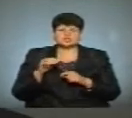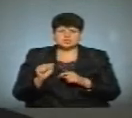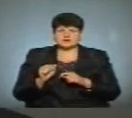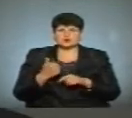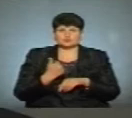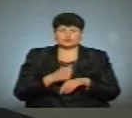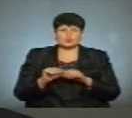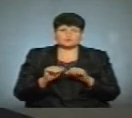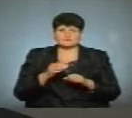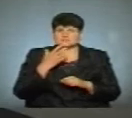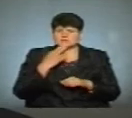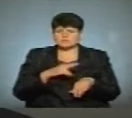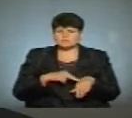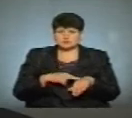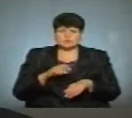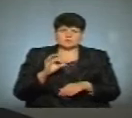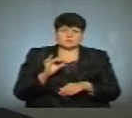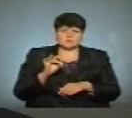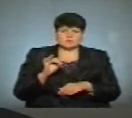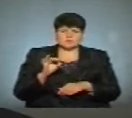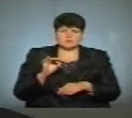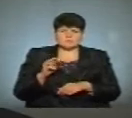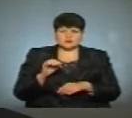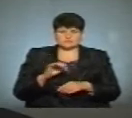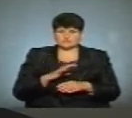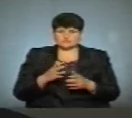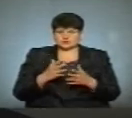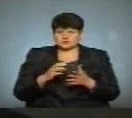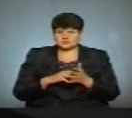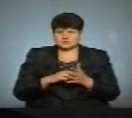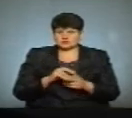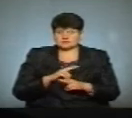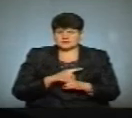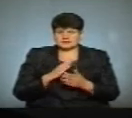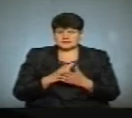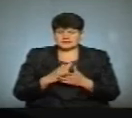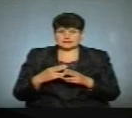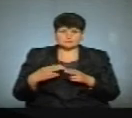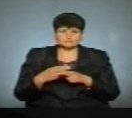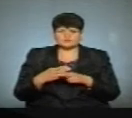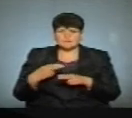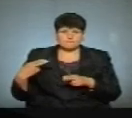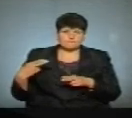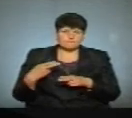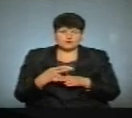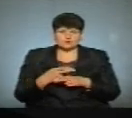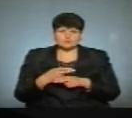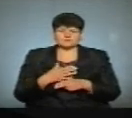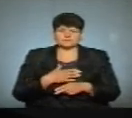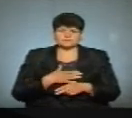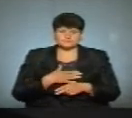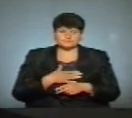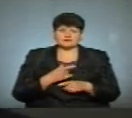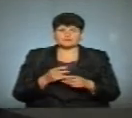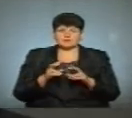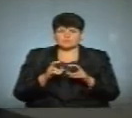поліції у Тернопільській області Ольга Романів. Було встановлено, що причиною смерті є проникаюче ножове поранення в грудну клітку. В ході